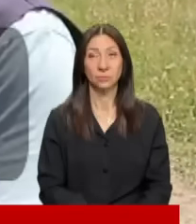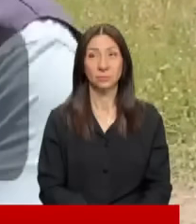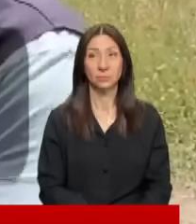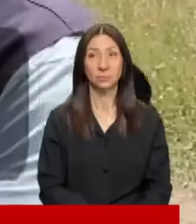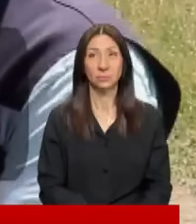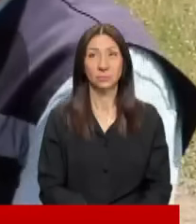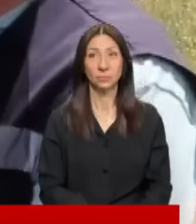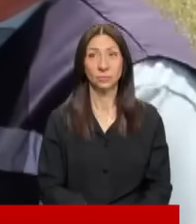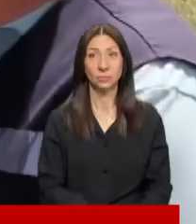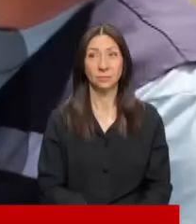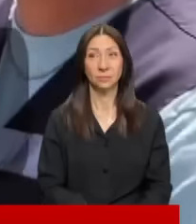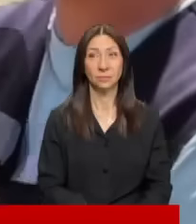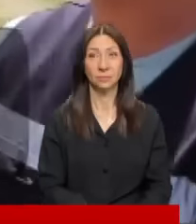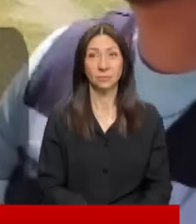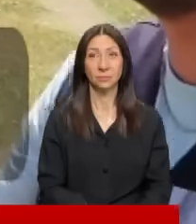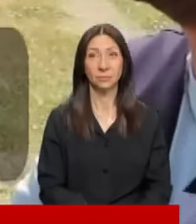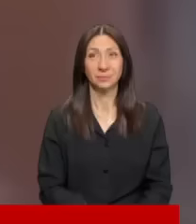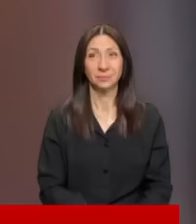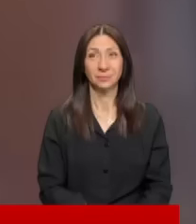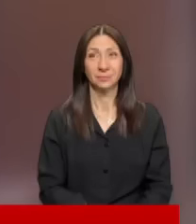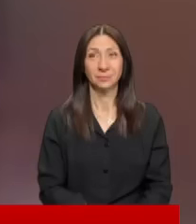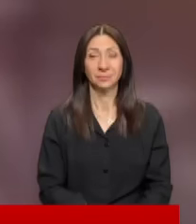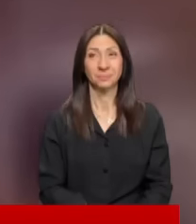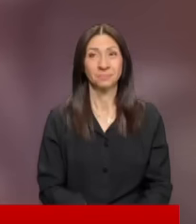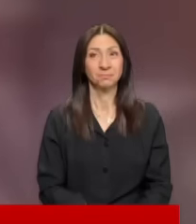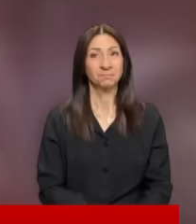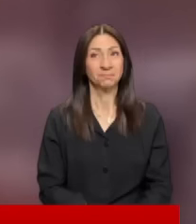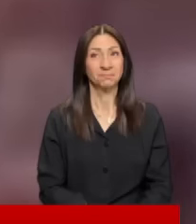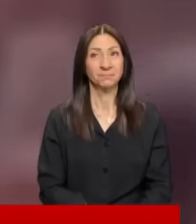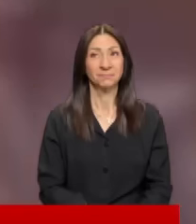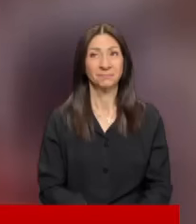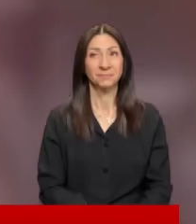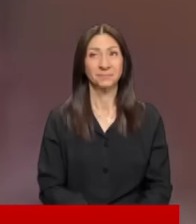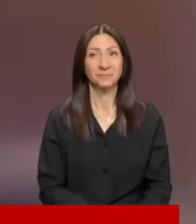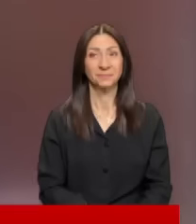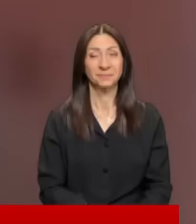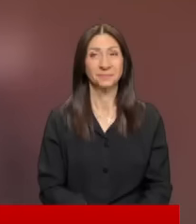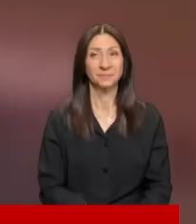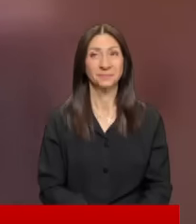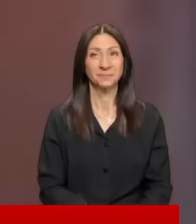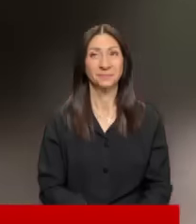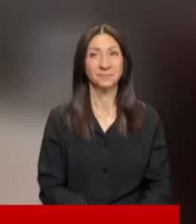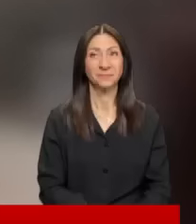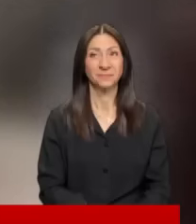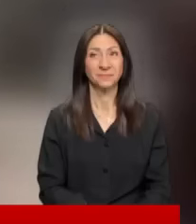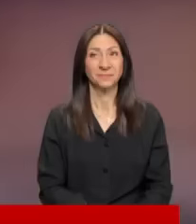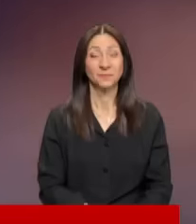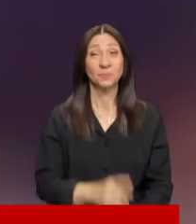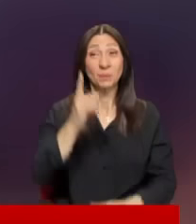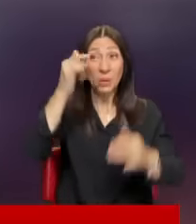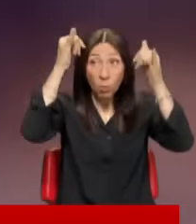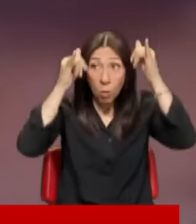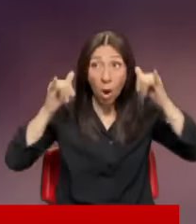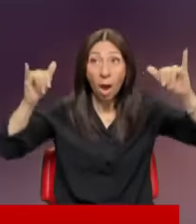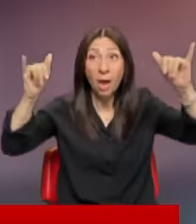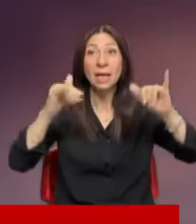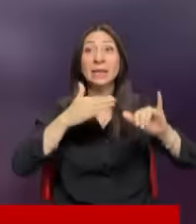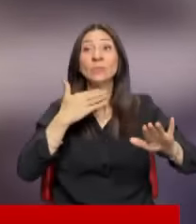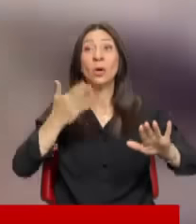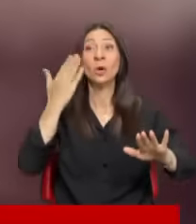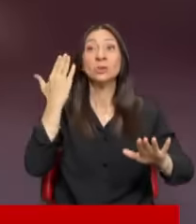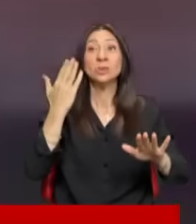aynı şekilde önüne kattı, sürdü vurarak. Elleme lan, elleme lan. Bir boğa da kesimden